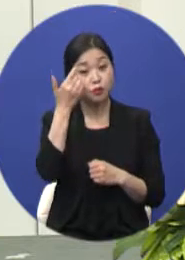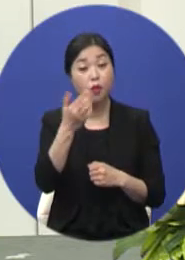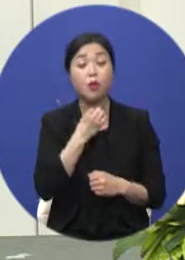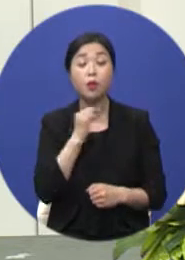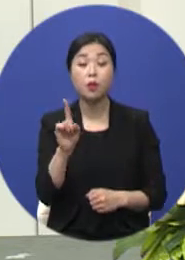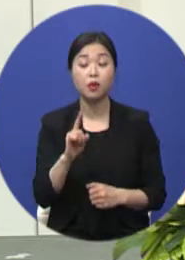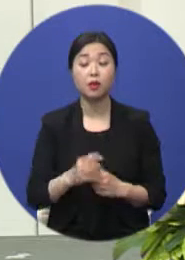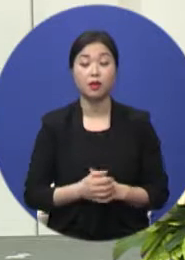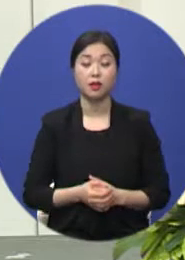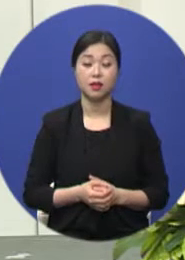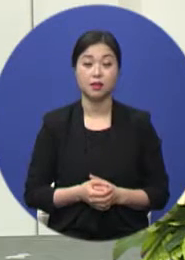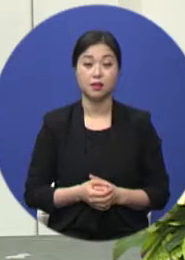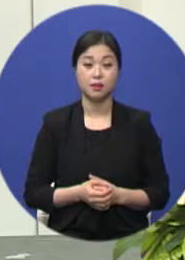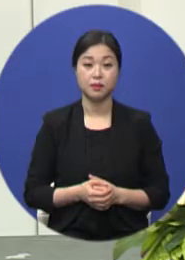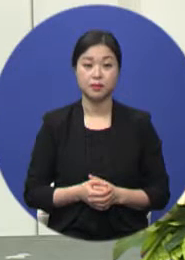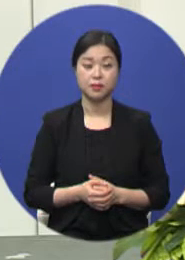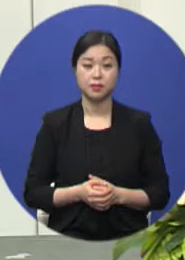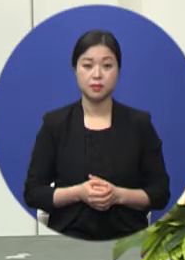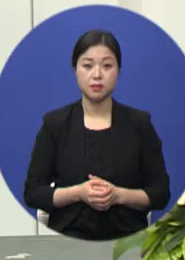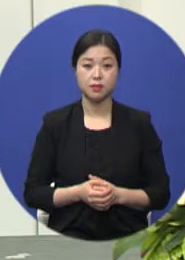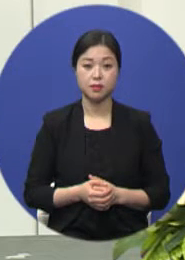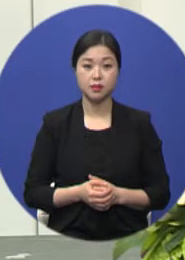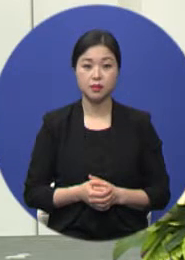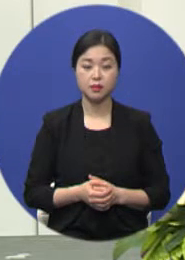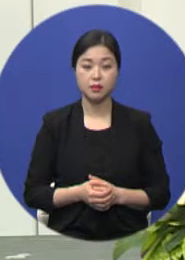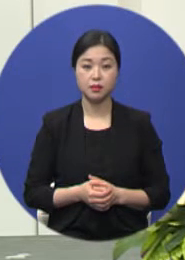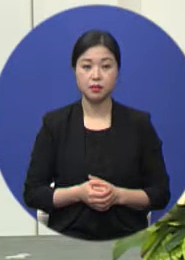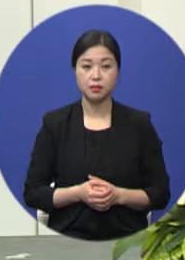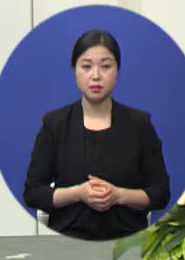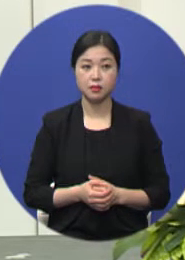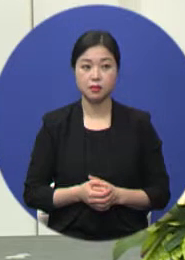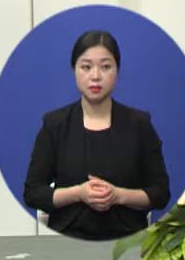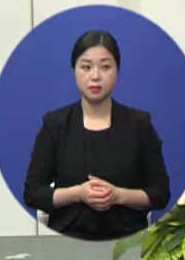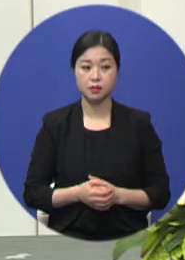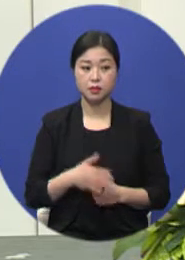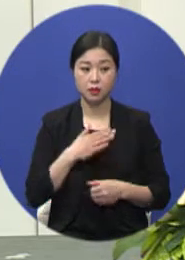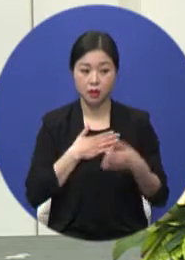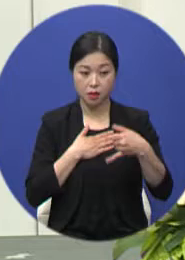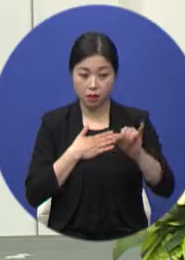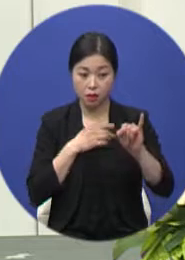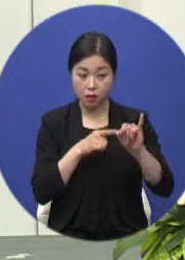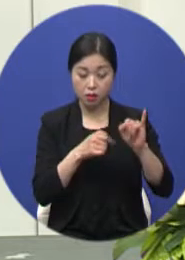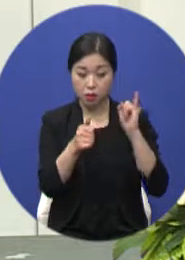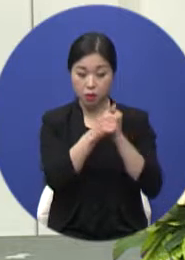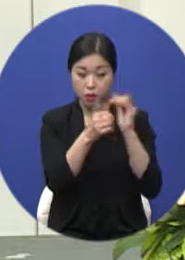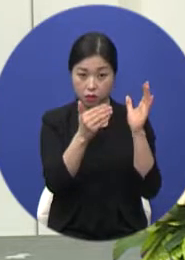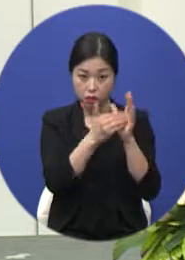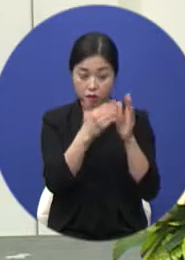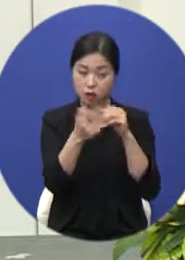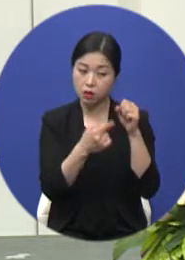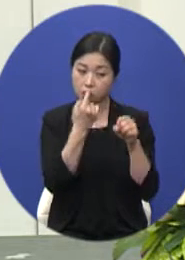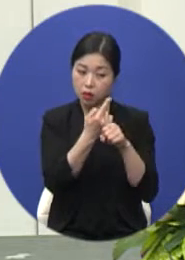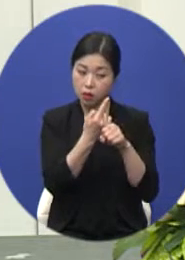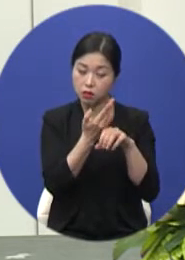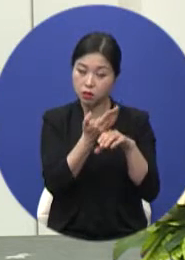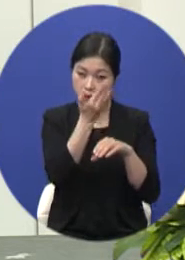게 있으신가요? 네네, 그 딸이 결혼을 했는데 지금 1년 좀 넘었고요.